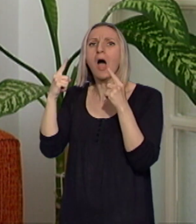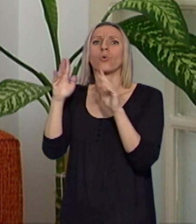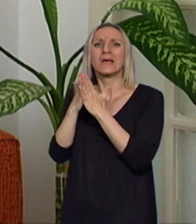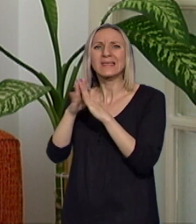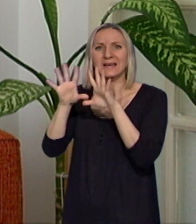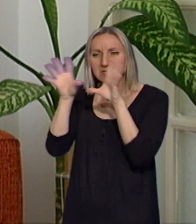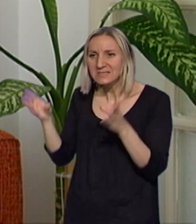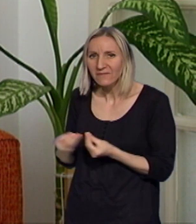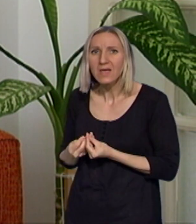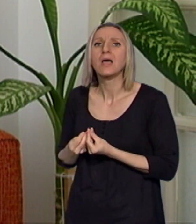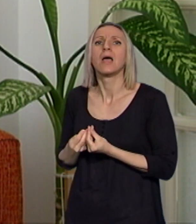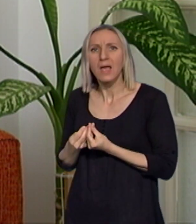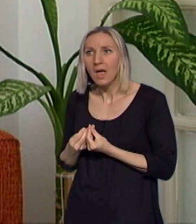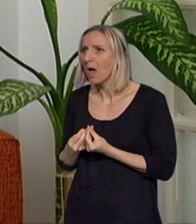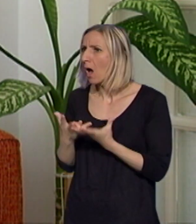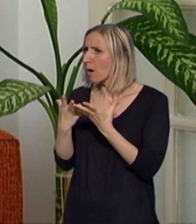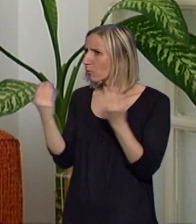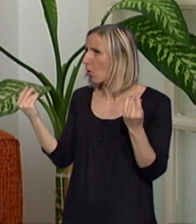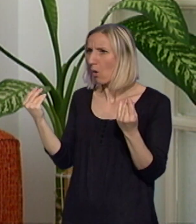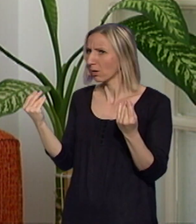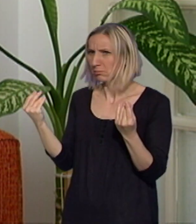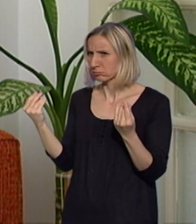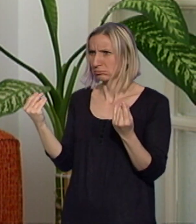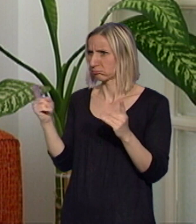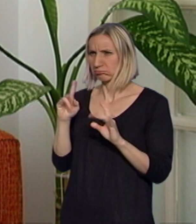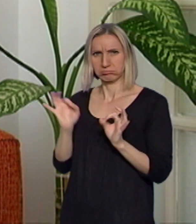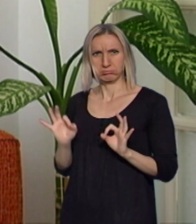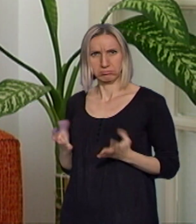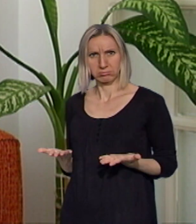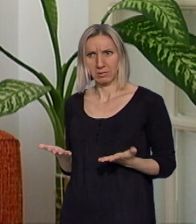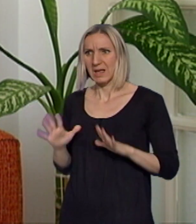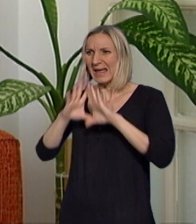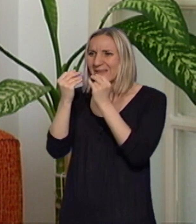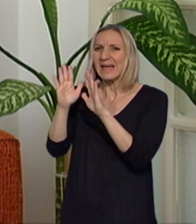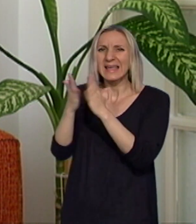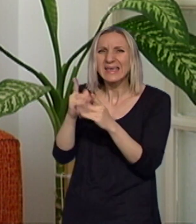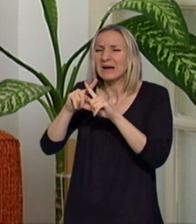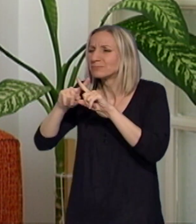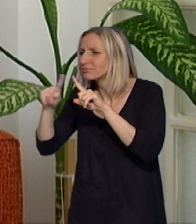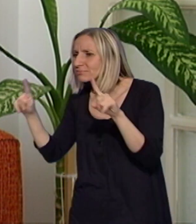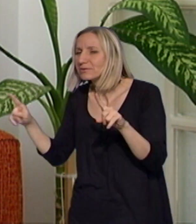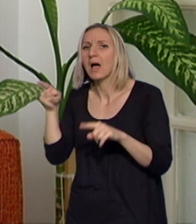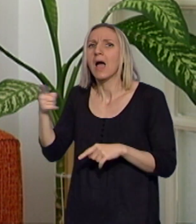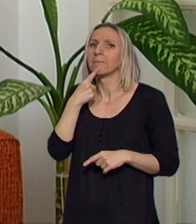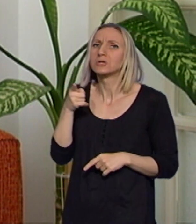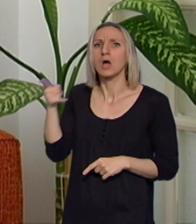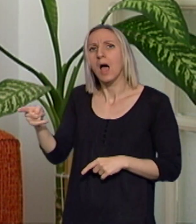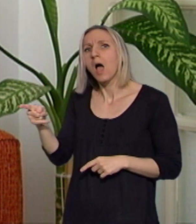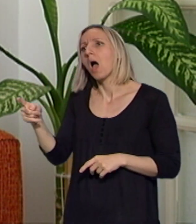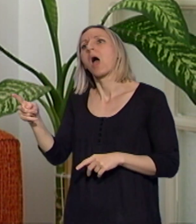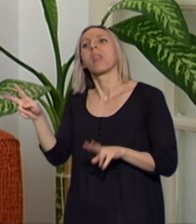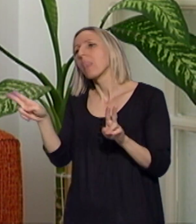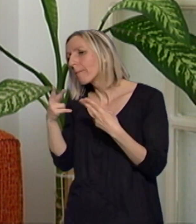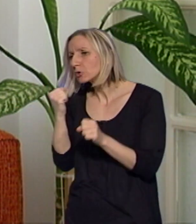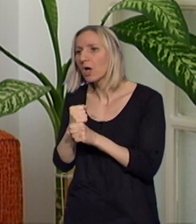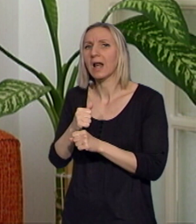I naišla sam na mnoge nelogičnosti, jer u svim tim knjigama piše šta oni ne mogu i koje su